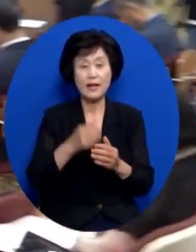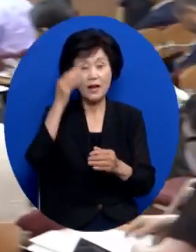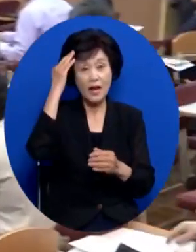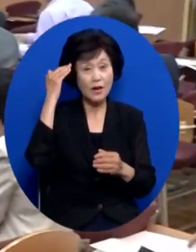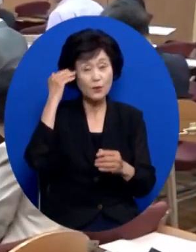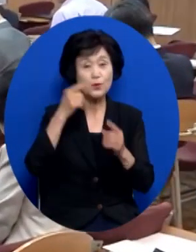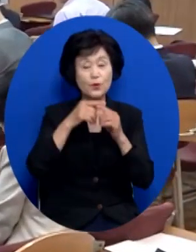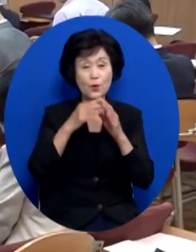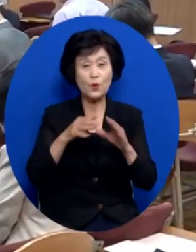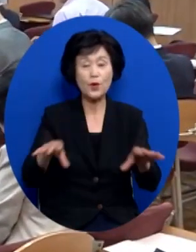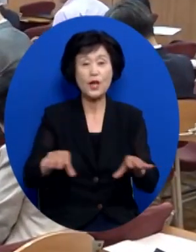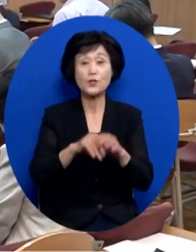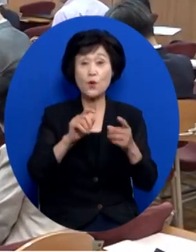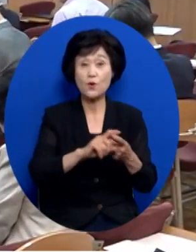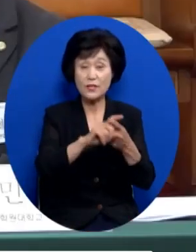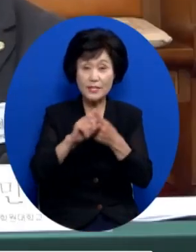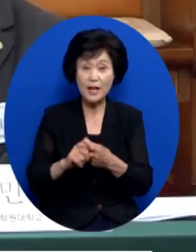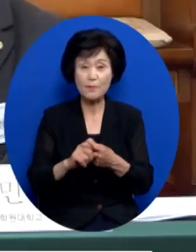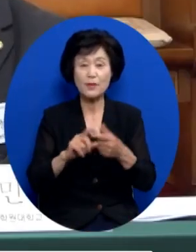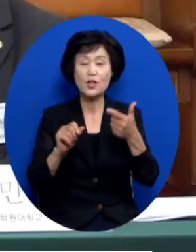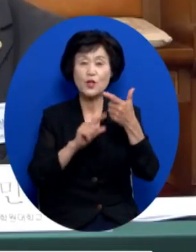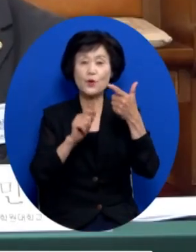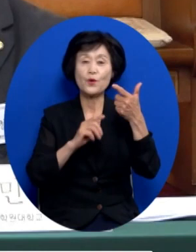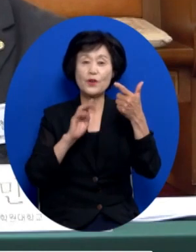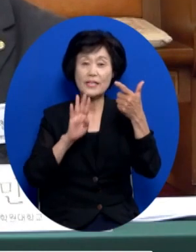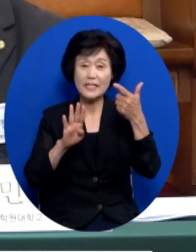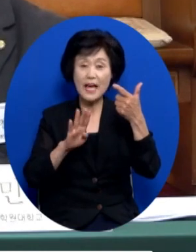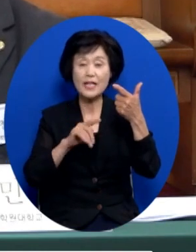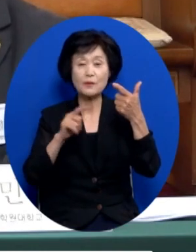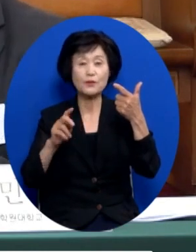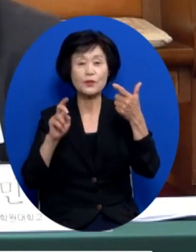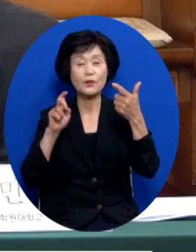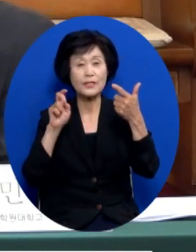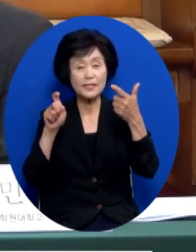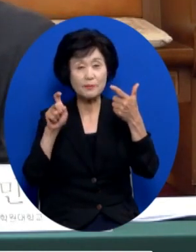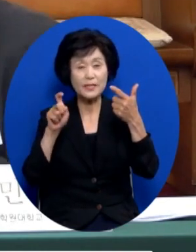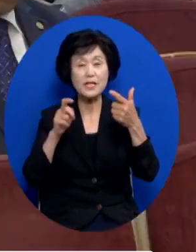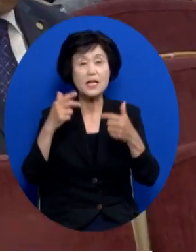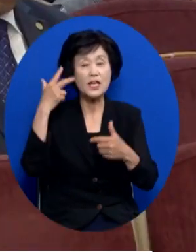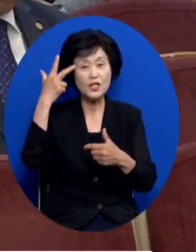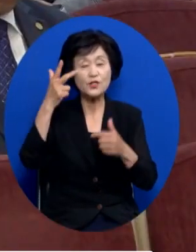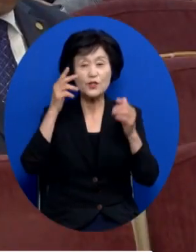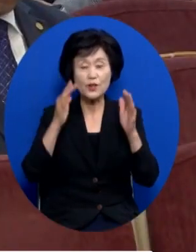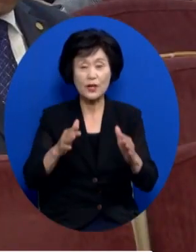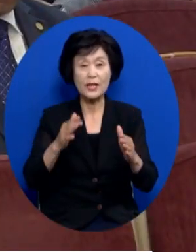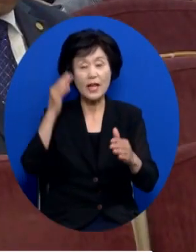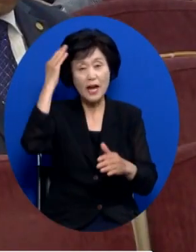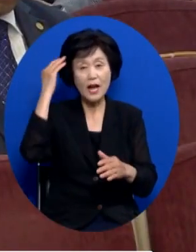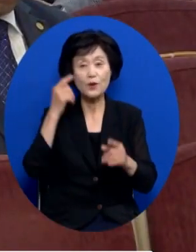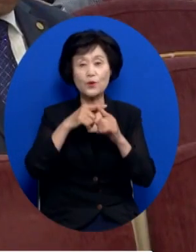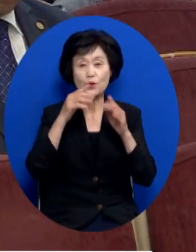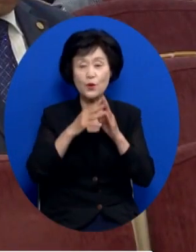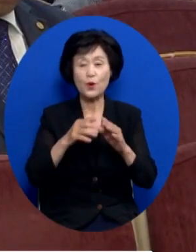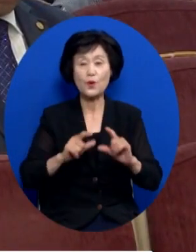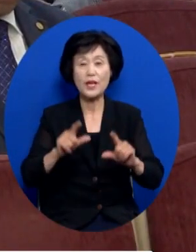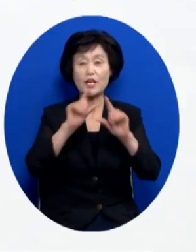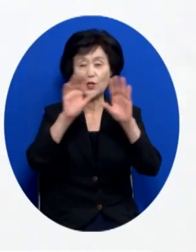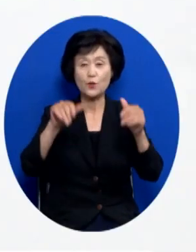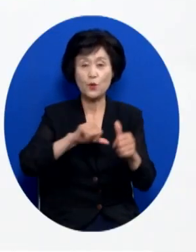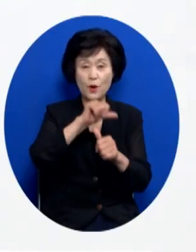한국교회 총연합이 지난 4일 환경주일부터 일주일간을 한국교회 기후환경 주간으로